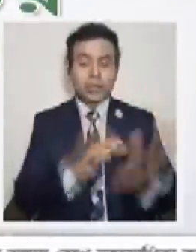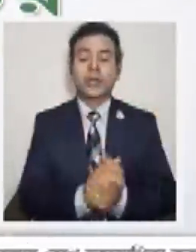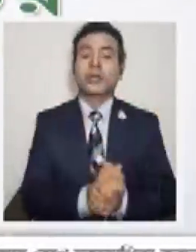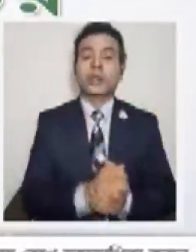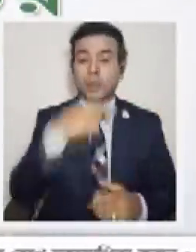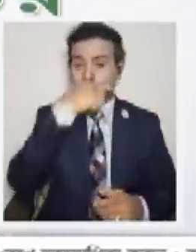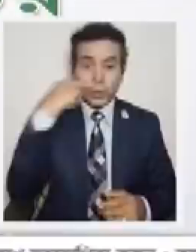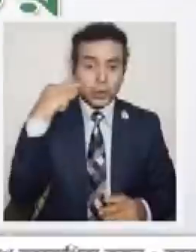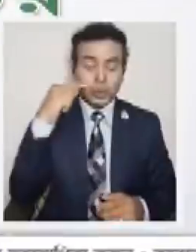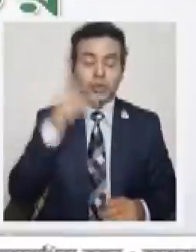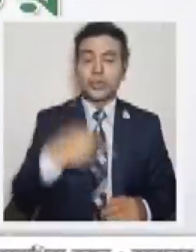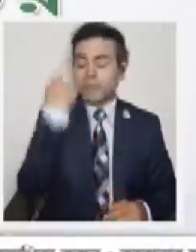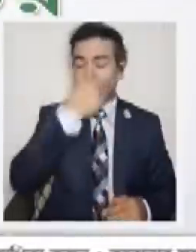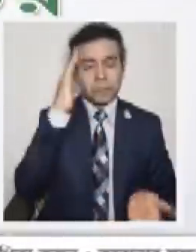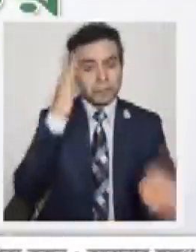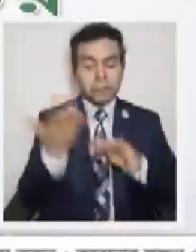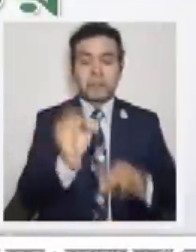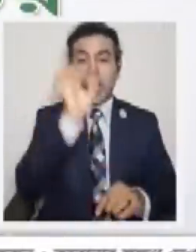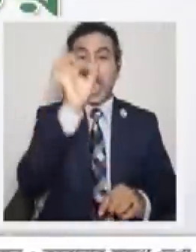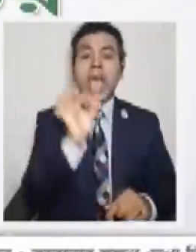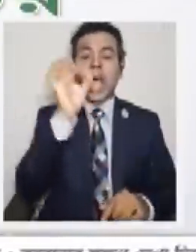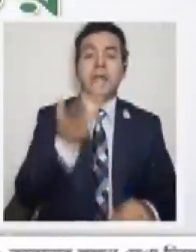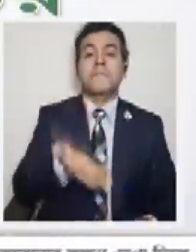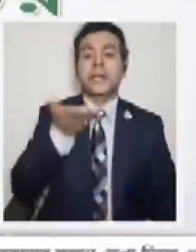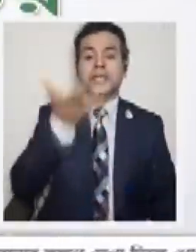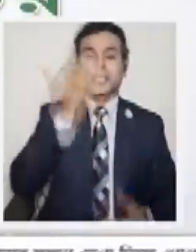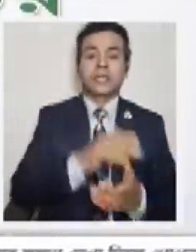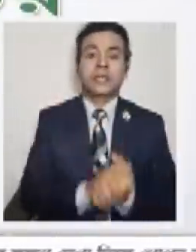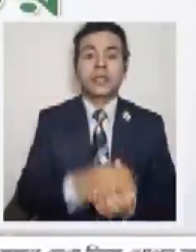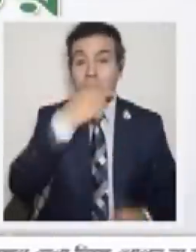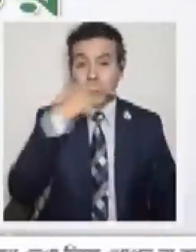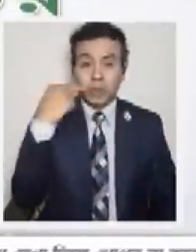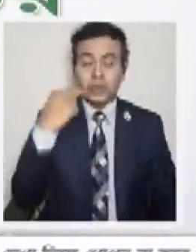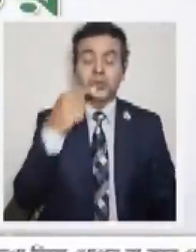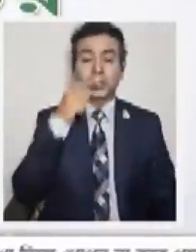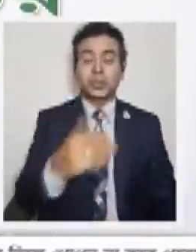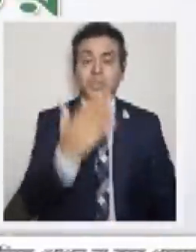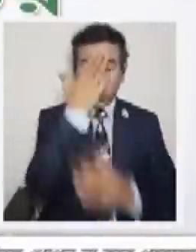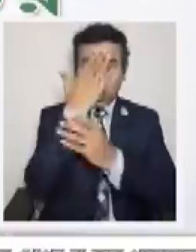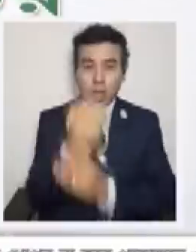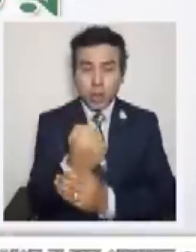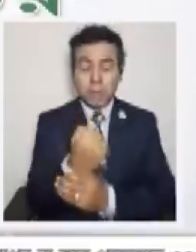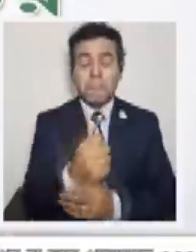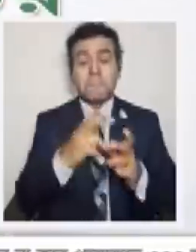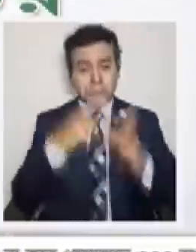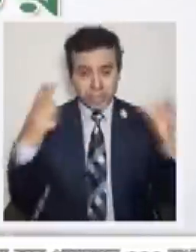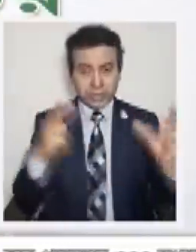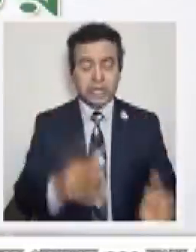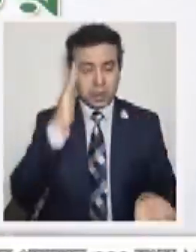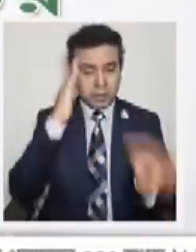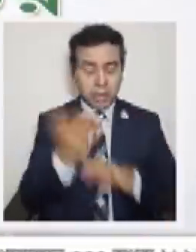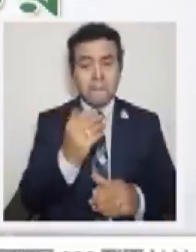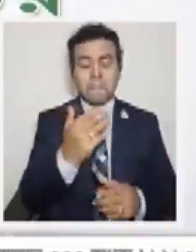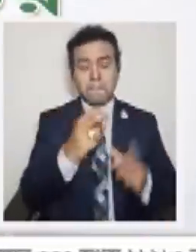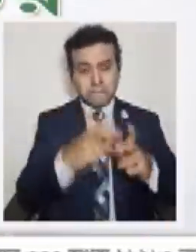এখানে একটু উল্লেখ করি, সারা বিশ্বেও পরিসংখ্যানে দেখা যাচ্ছে যে পুরুষদের মৃত্যু ঝুঁকি বেশি এবং